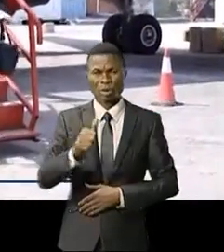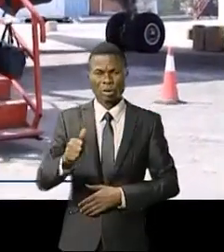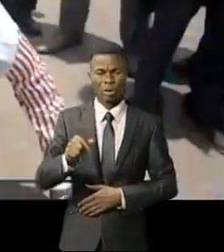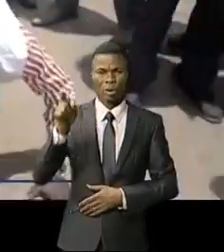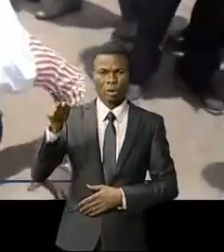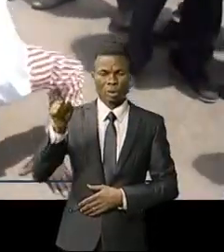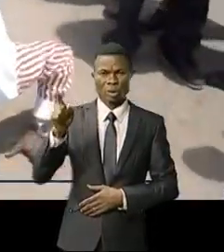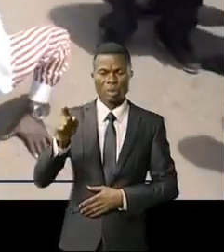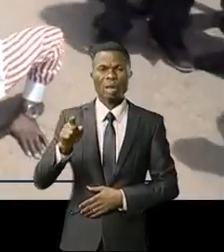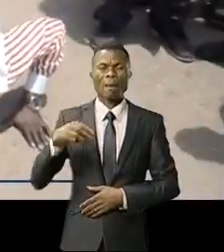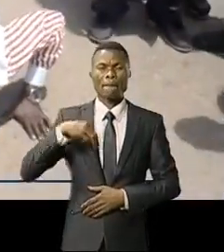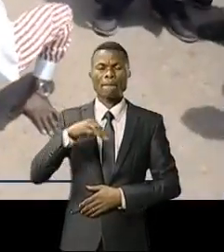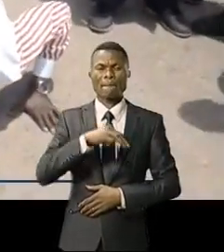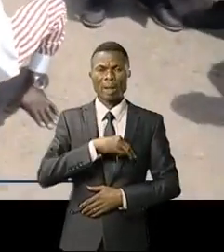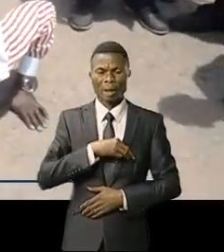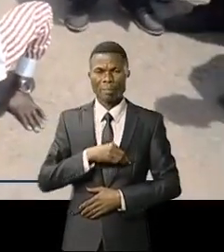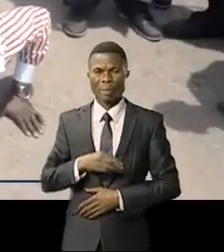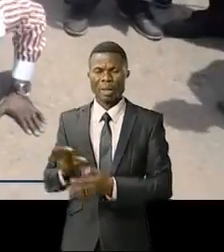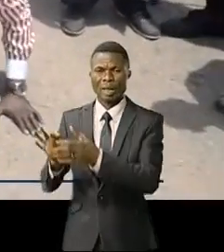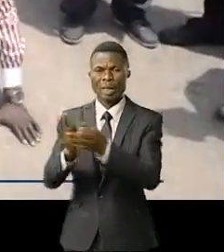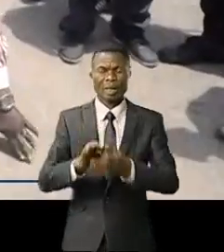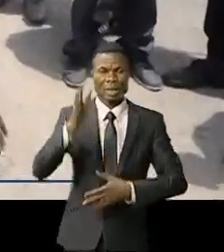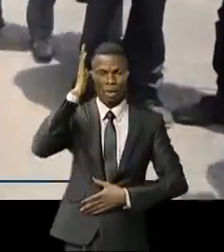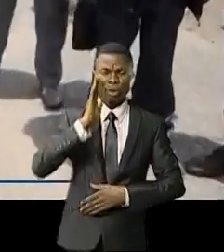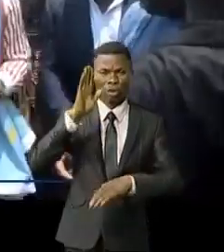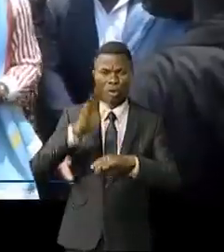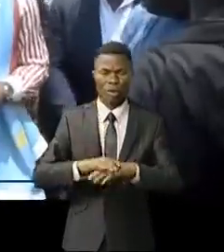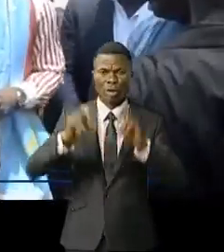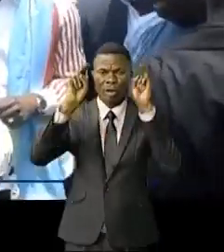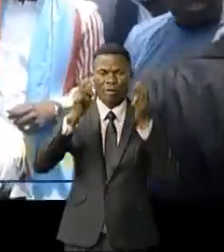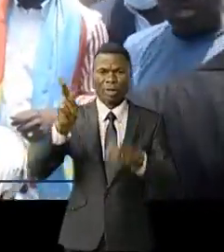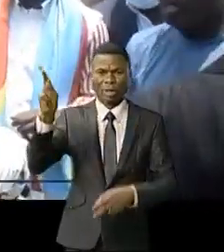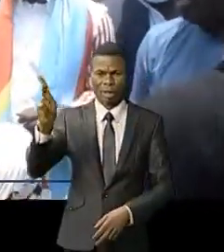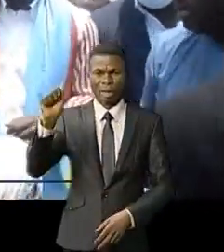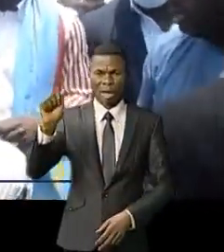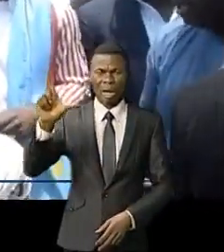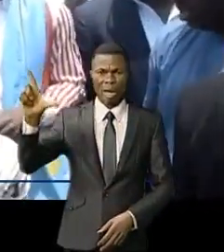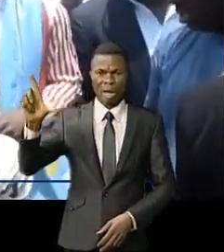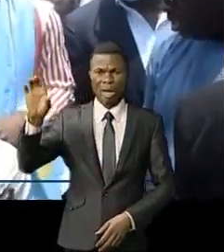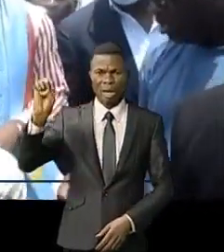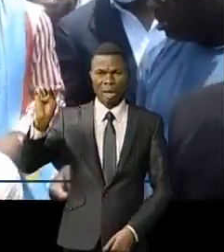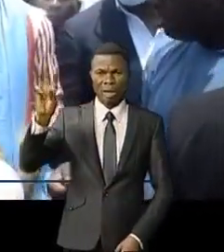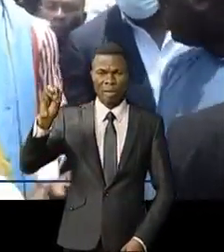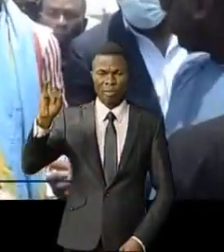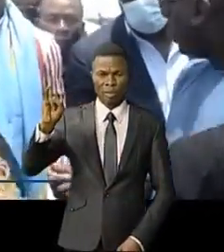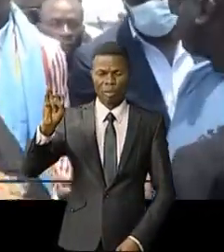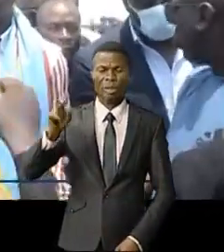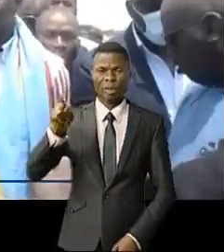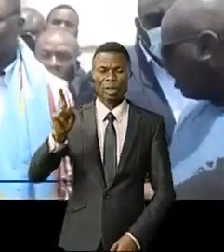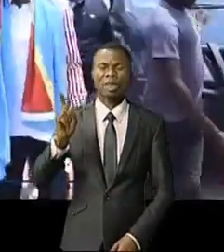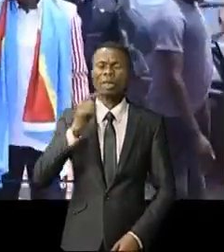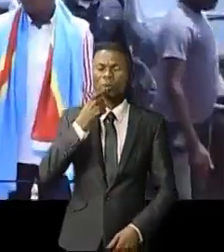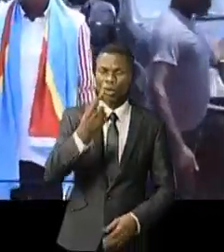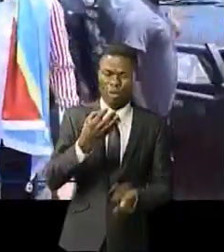de l'Union sacrée de la nation, est arrivé dans la ville de Kalemi, chef-lieu de la province du Tanganyika, où il est venu, dit-il, chez lui